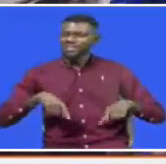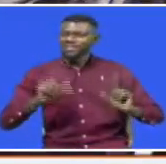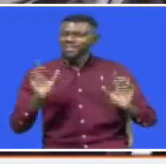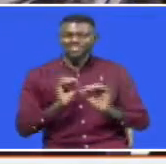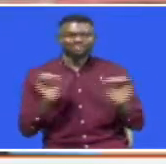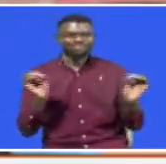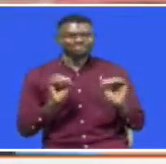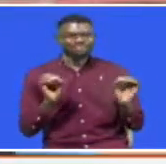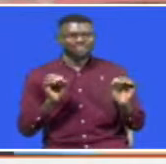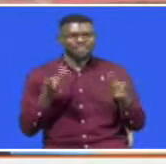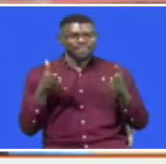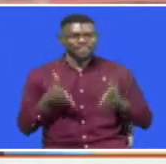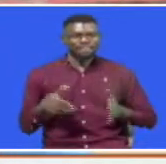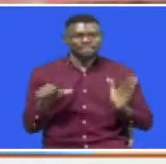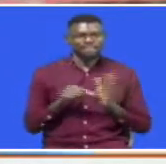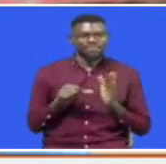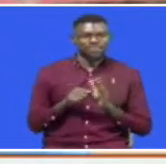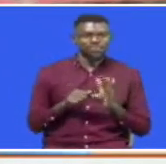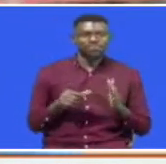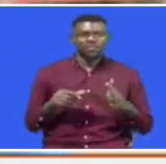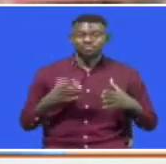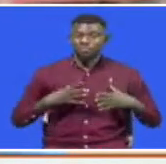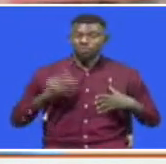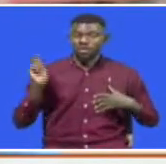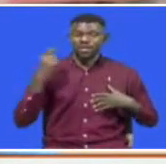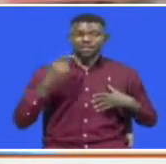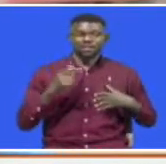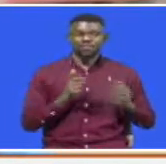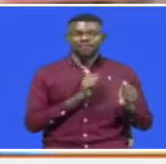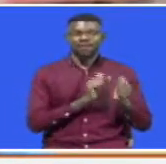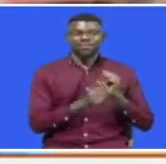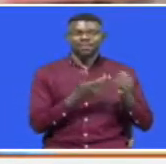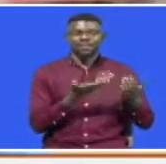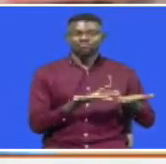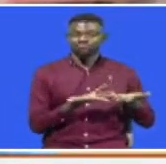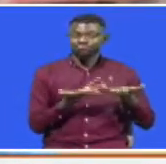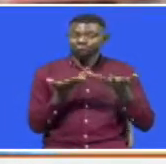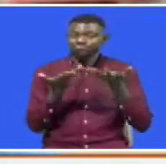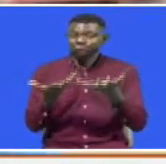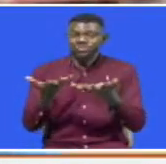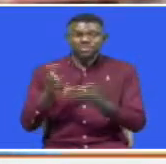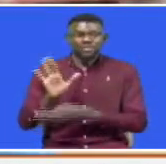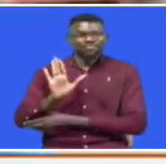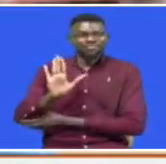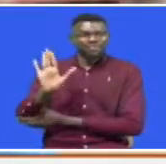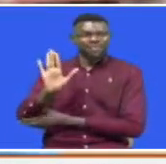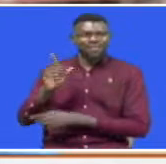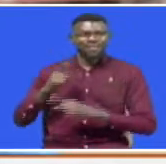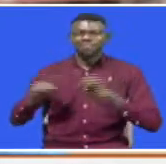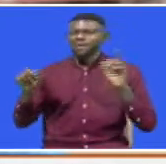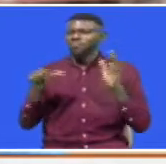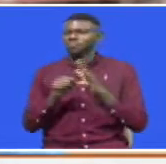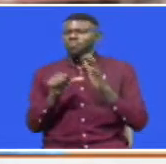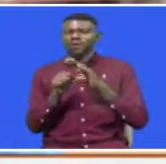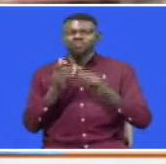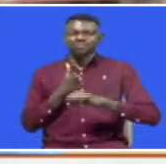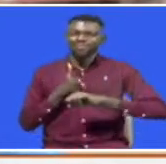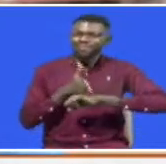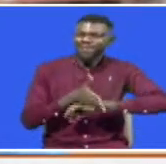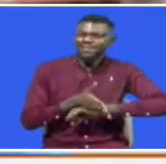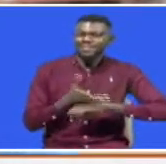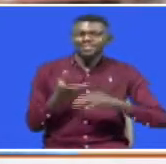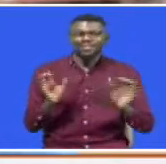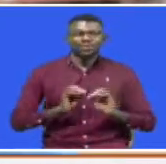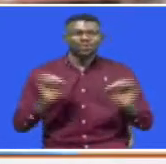Mahindi nimetoa Songea na waletea nyinyi hapa wa Kenya. Mahindi ni ya kwenu nyinyi. Shida kwenye kuvuka. Customer, shida kubwa ipo kwenye